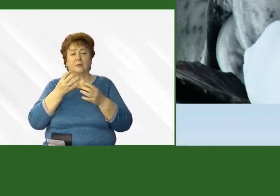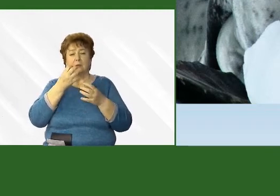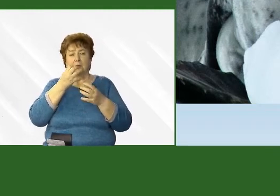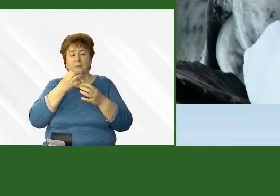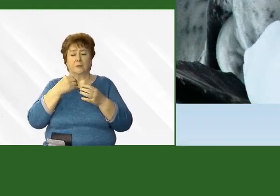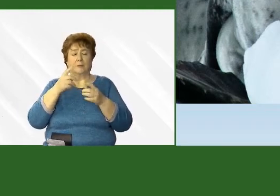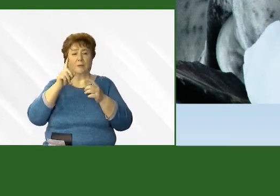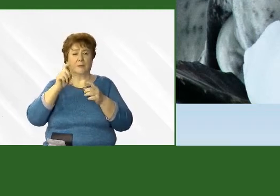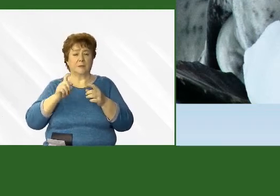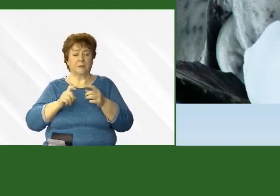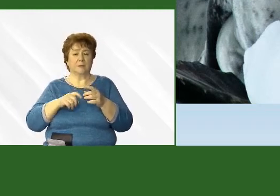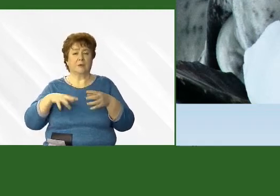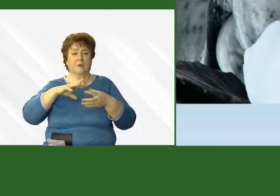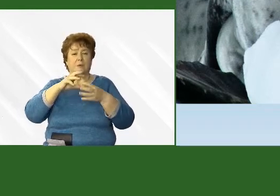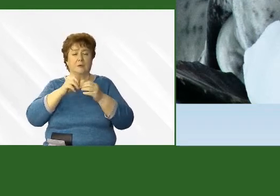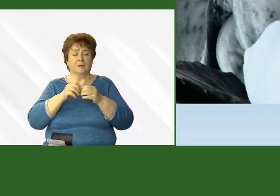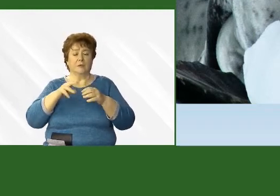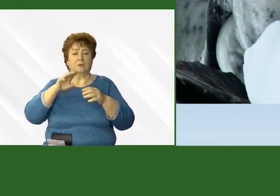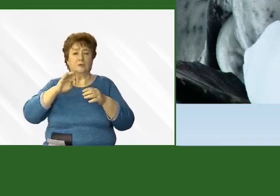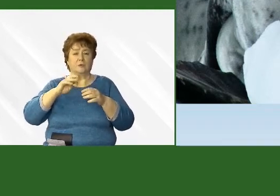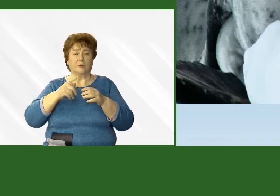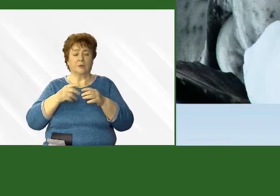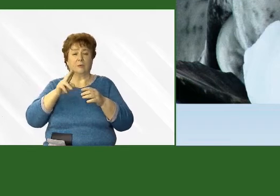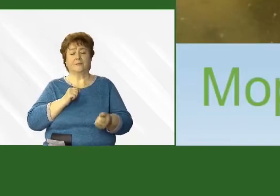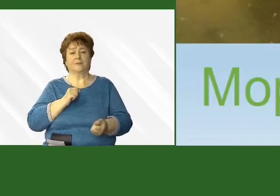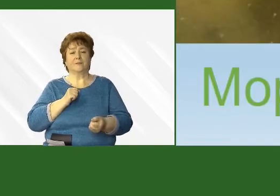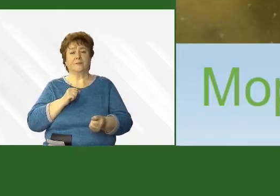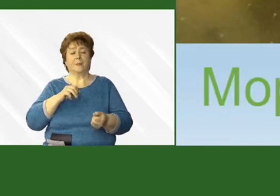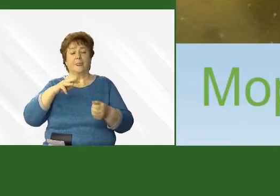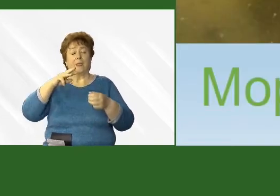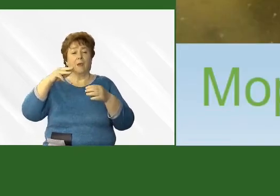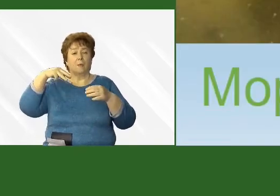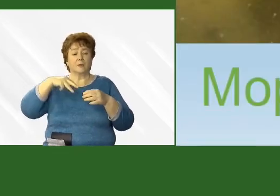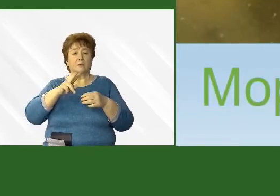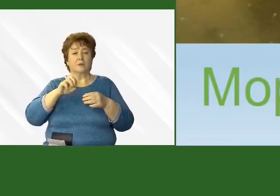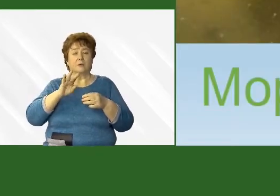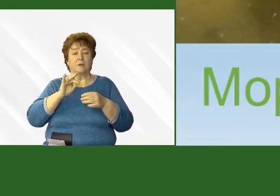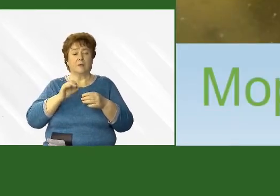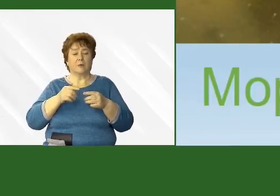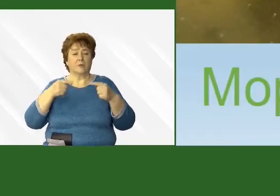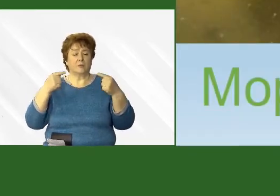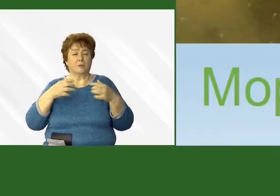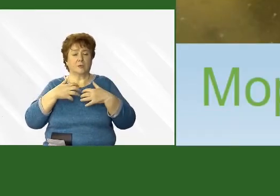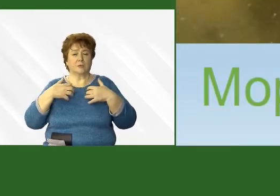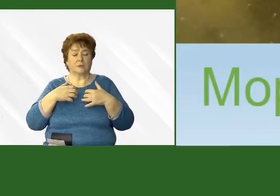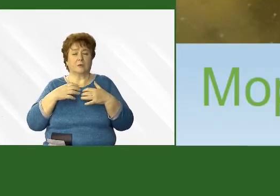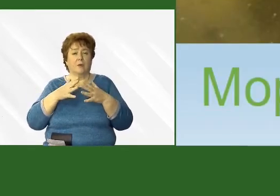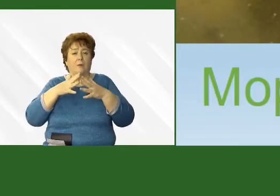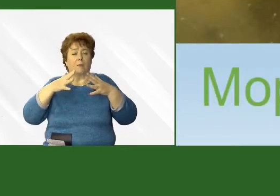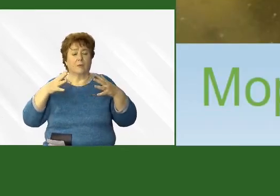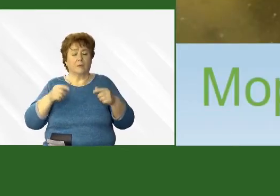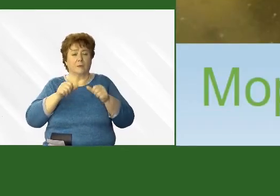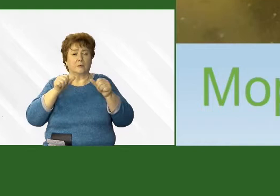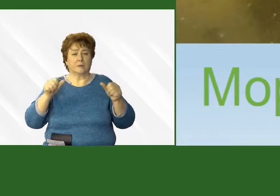теплокровными позвоночными, в том числе другими тюленями и пингвинами. Морской леопард – это крупное животное, чьи размеры,